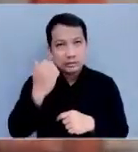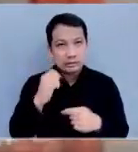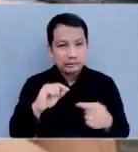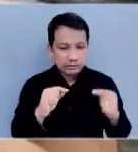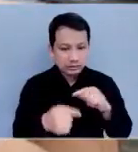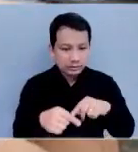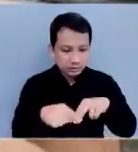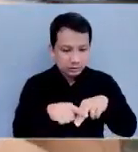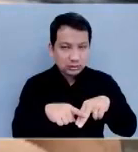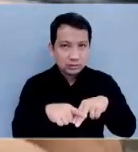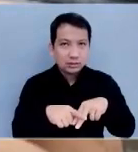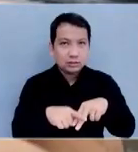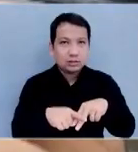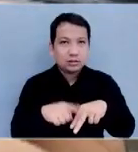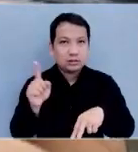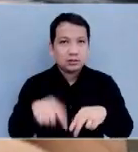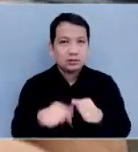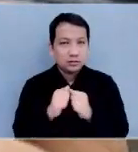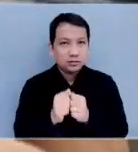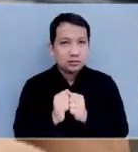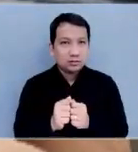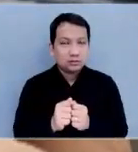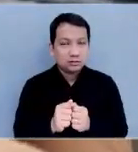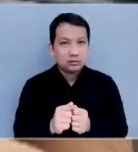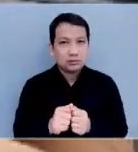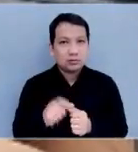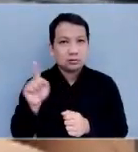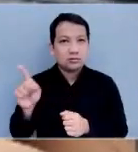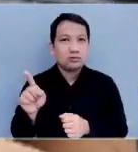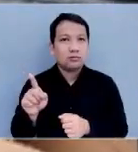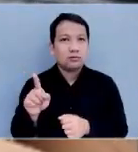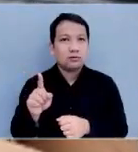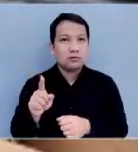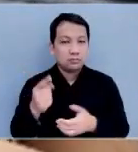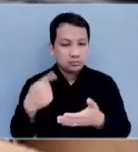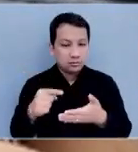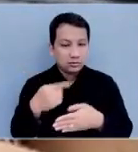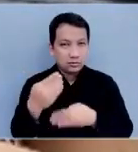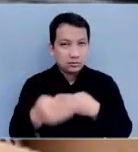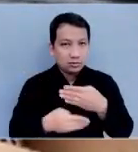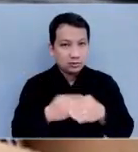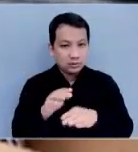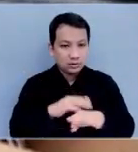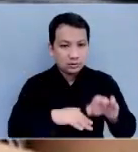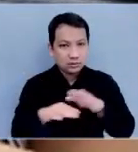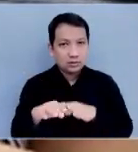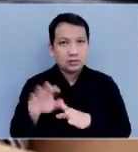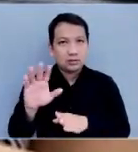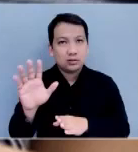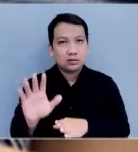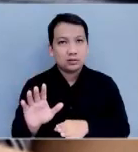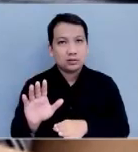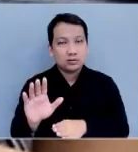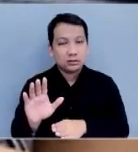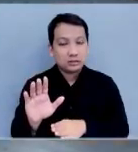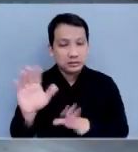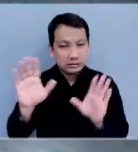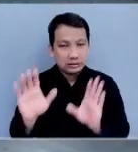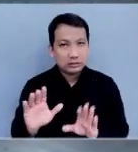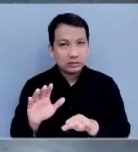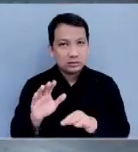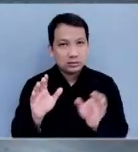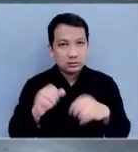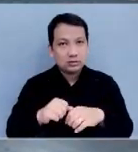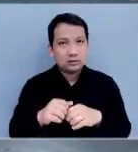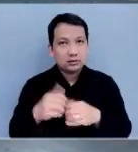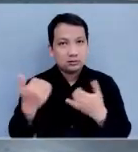knee injury. Hindi naman nakasali si Scotty Thompson na nakatakdang magpatingin sa hand specialist sa linggo. Na-fracture ang kamay ni Thompson